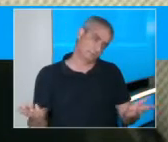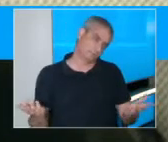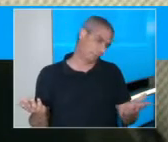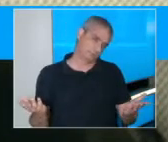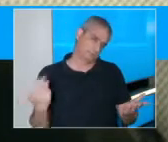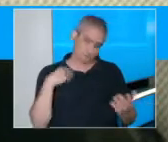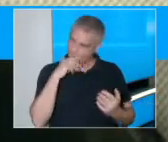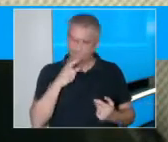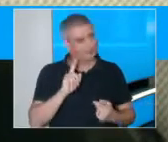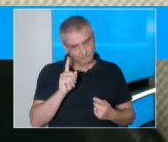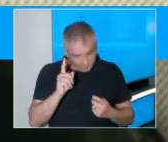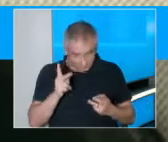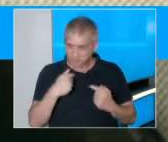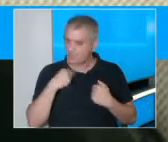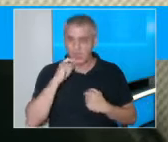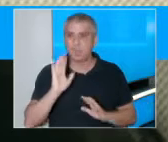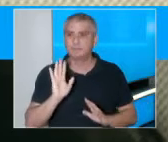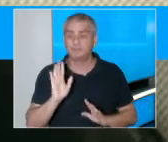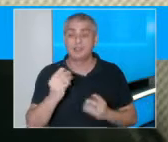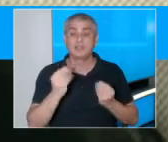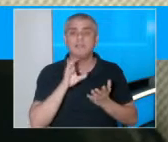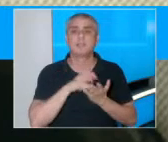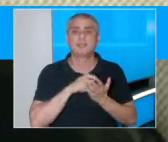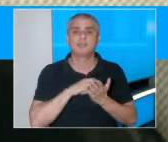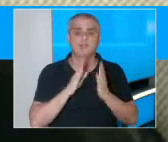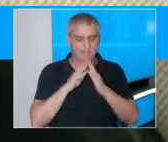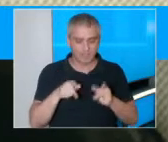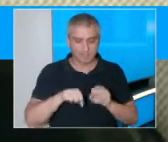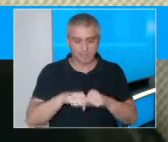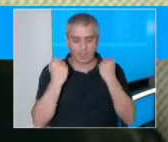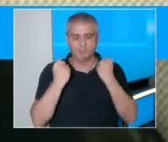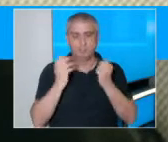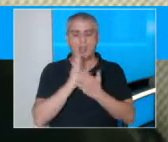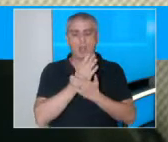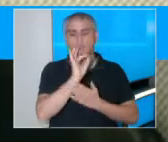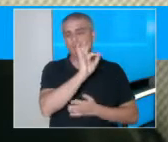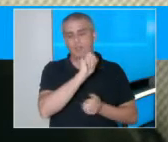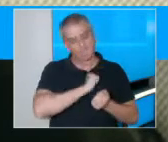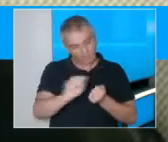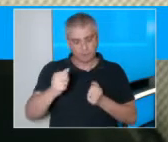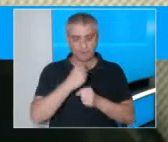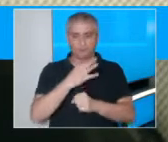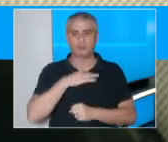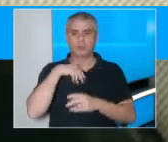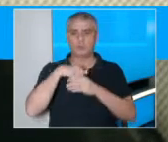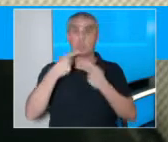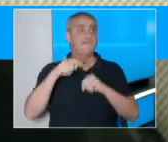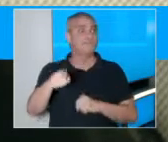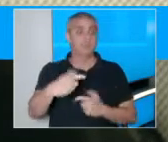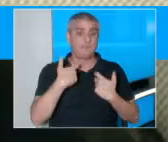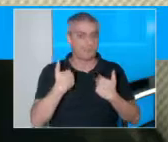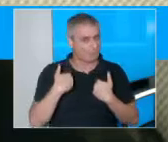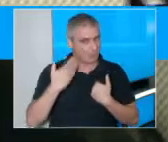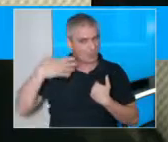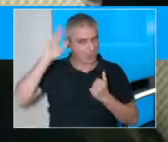זה לא, אני מדבר איתך, זה לא הומור, אותי זה לא מצחיק. הדבר המרכזי שהבית הזה מרוסק, זה החלטה שלהם לרסק את הייצוג שלנו בוועדות. זה מנע